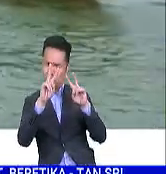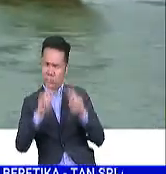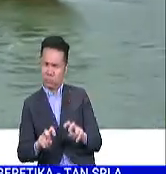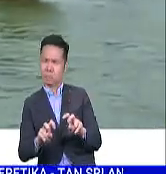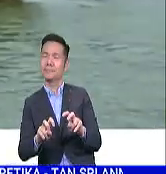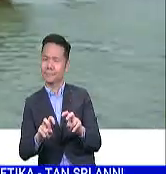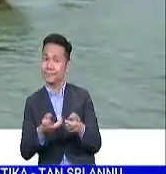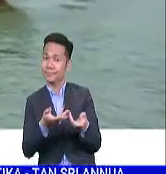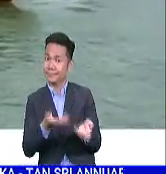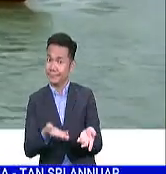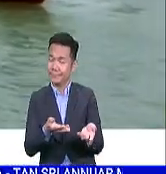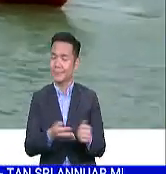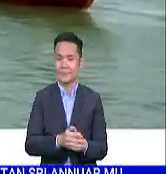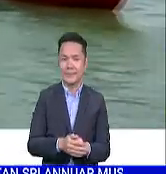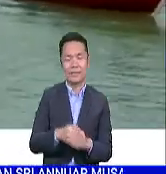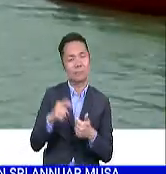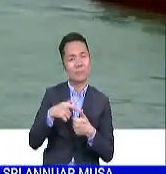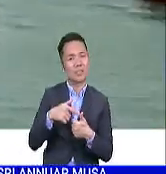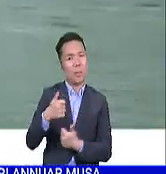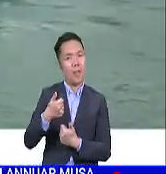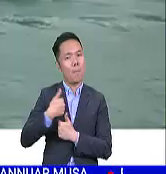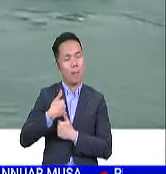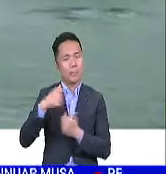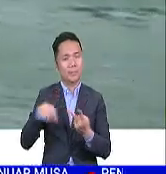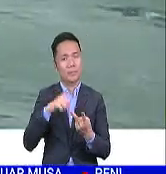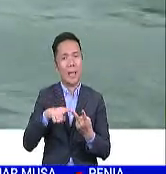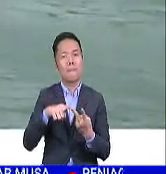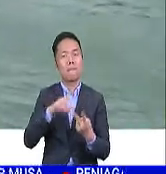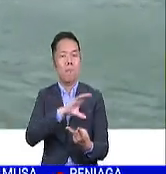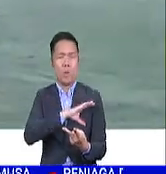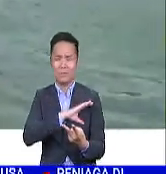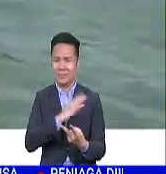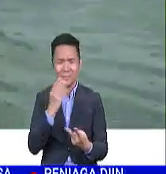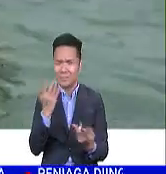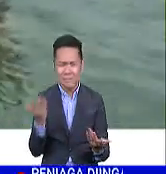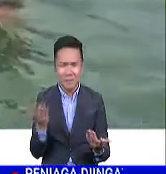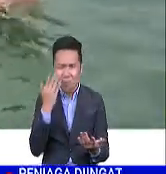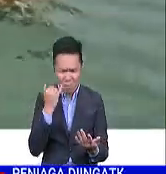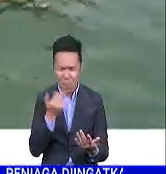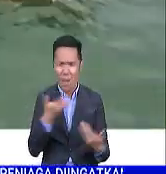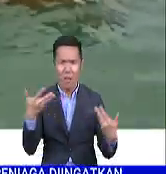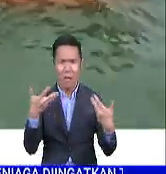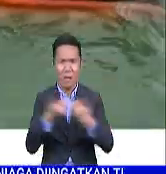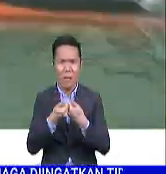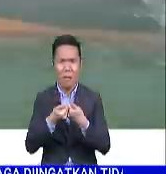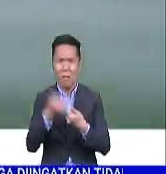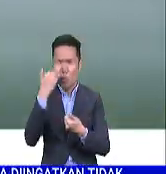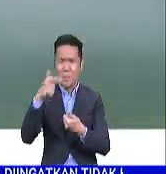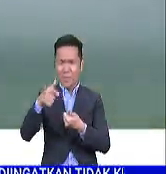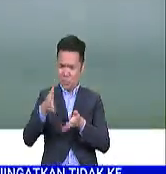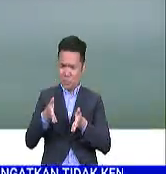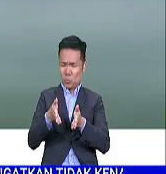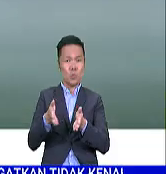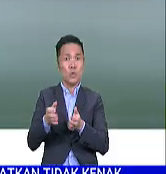terperinci dilakukan Jabatan Laut Malaysia dan Polis. Insiden itu akui beliau tidak sepatutnya berlaku kerana kawasan sekitar muara sungai